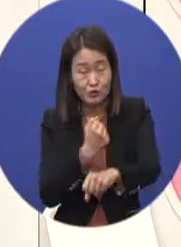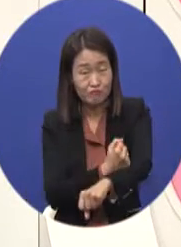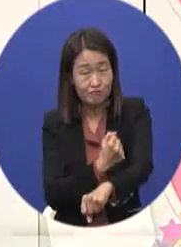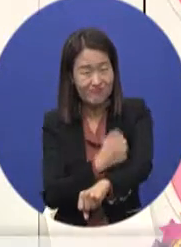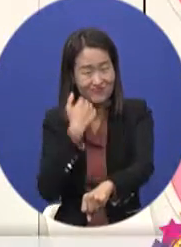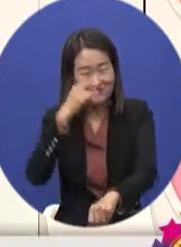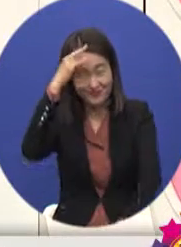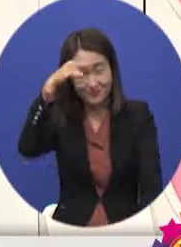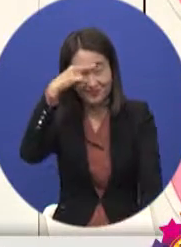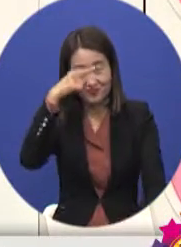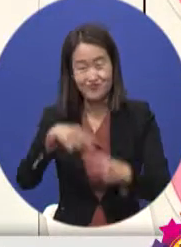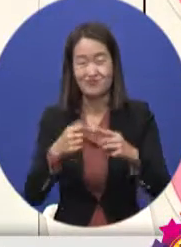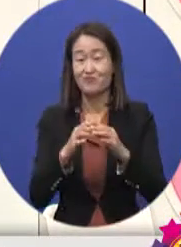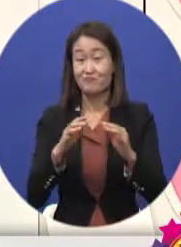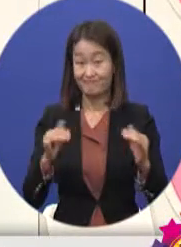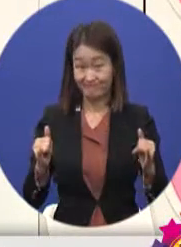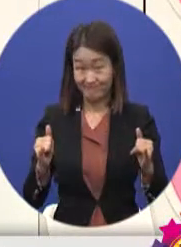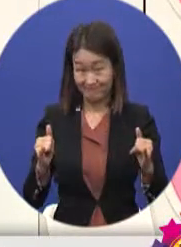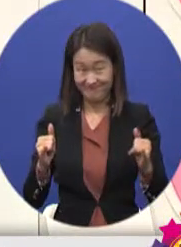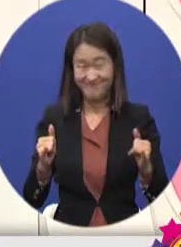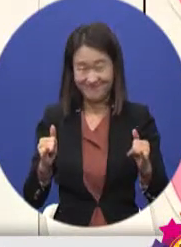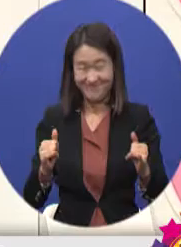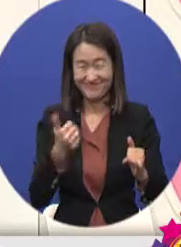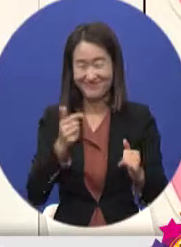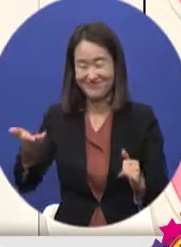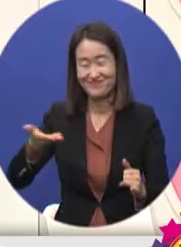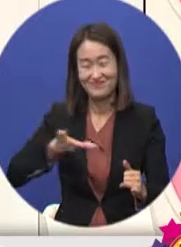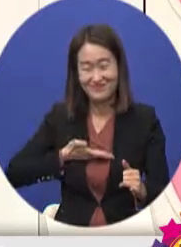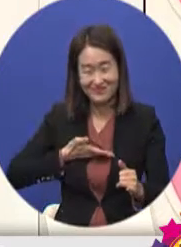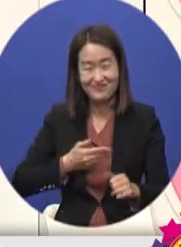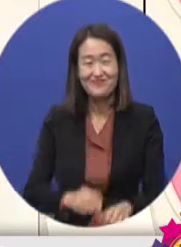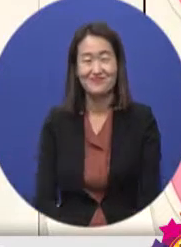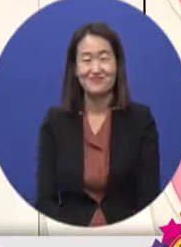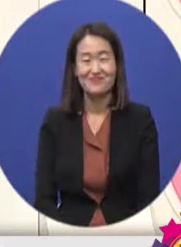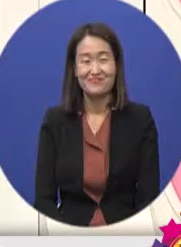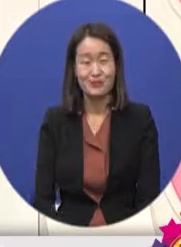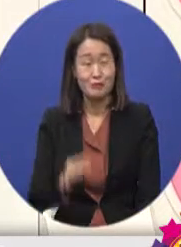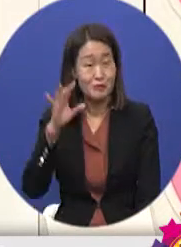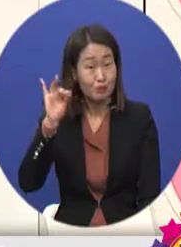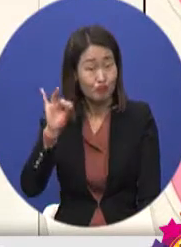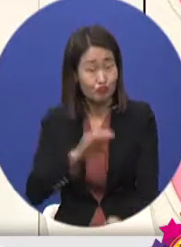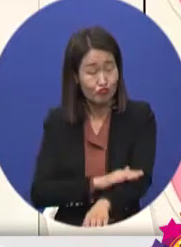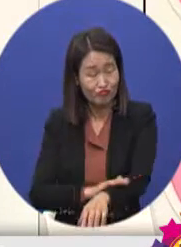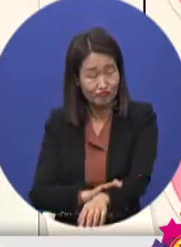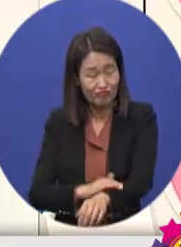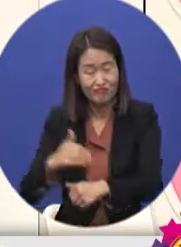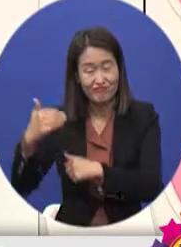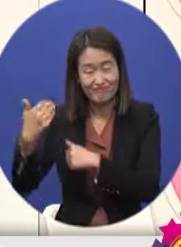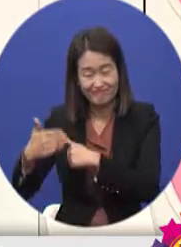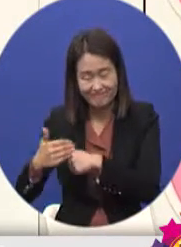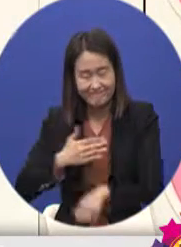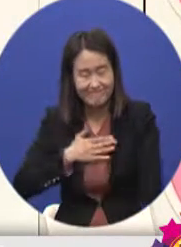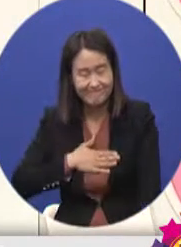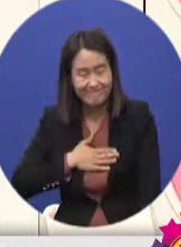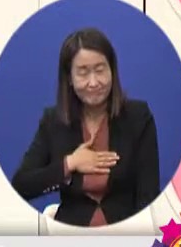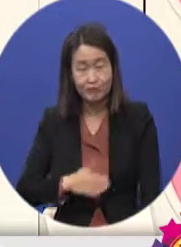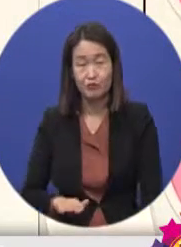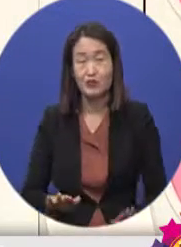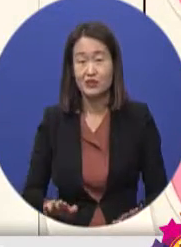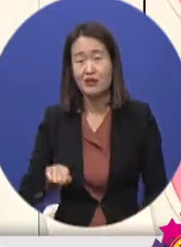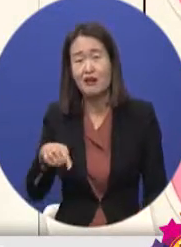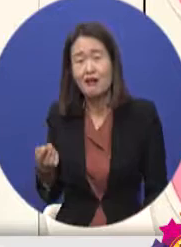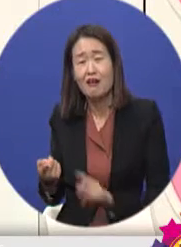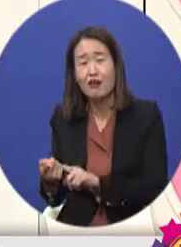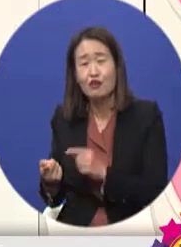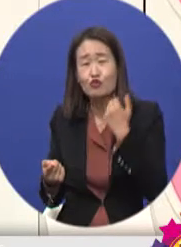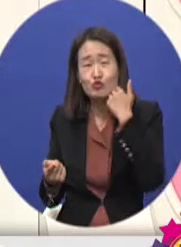해주실 윤남 수화 선생님, 홍역사님을 소개하겠습니다. 100분간 멋진 수화 부탁드리고요. 우리 제